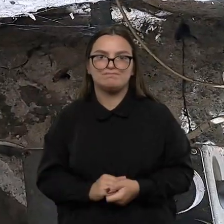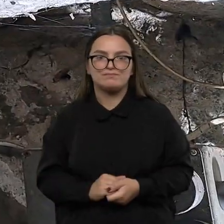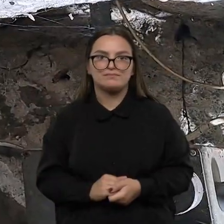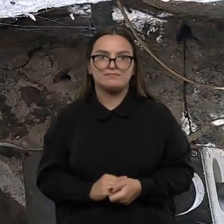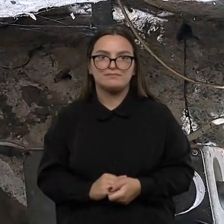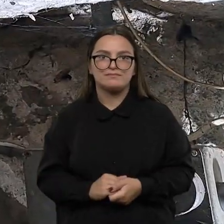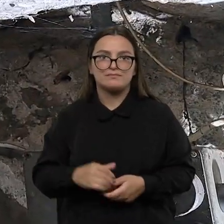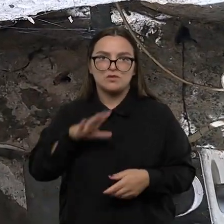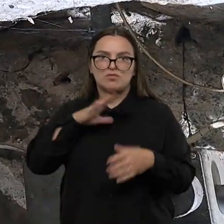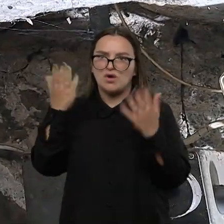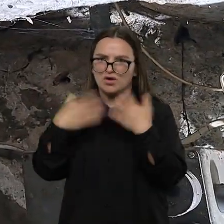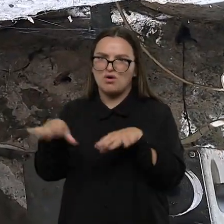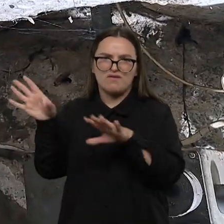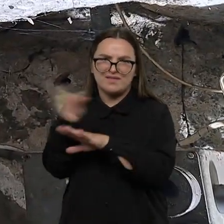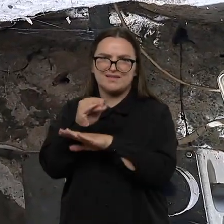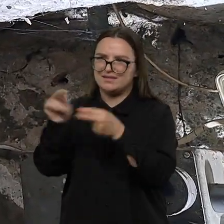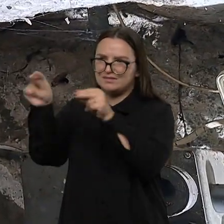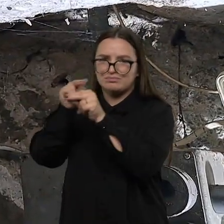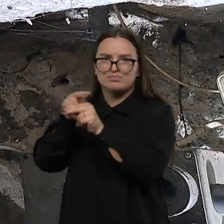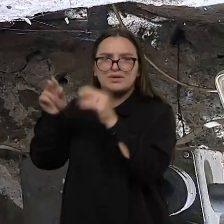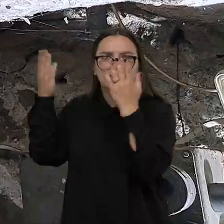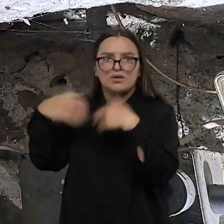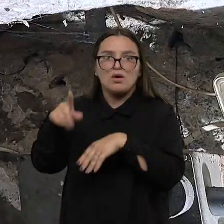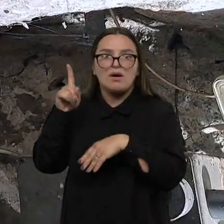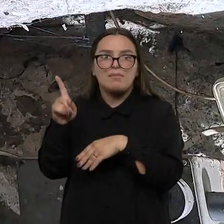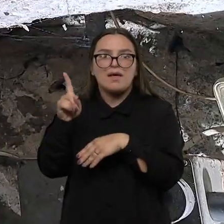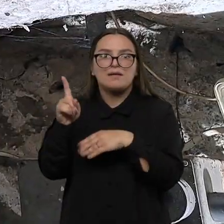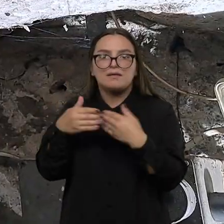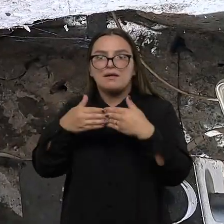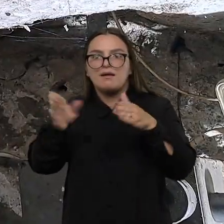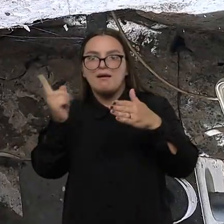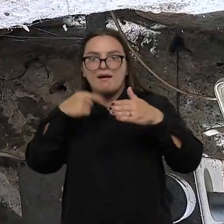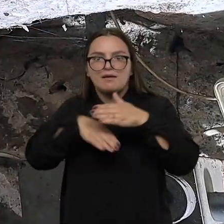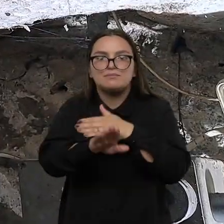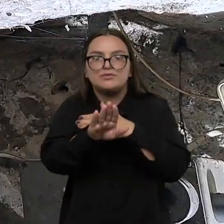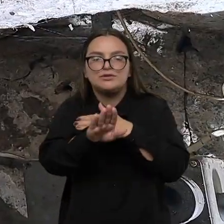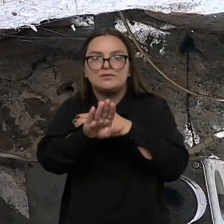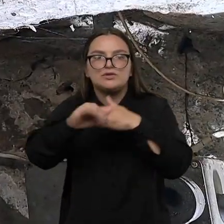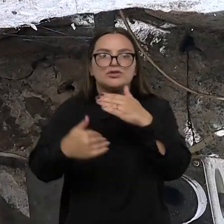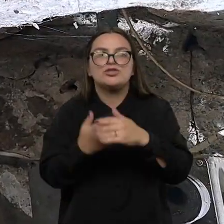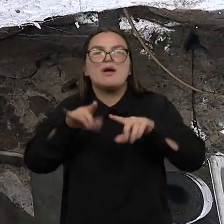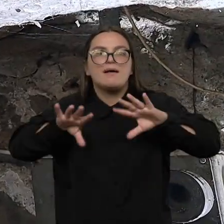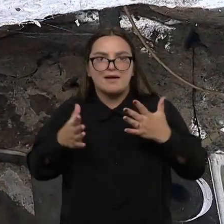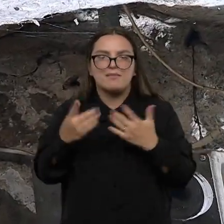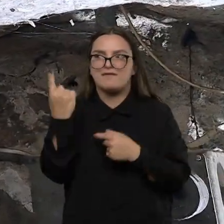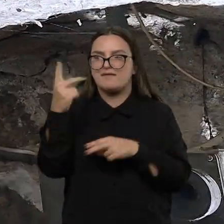pėdsakai. Tai čia užlietas gražiai, bet įėjimo išėjimo anga čia vienintelė